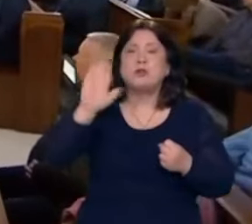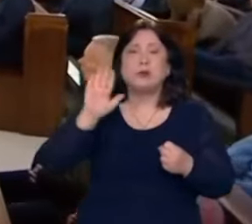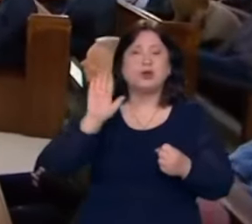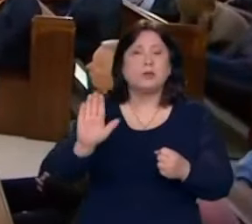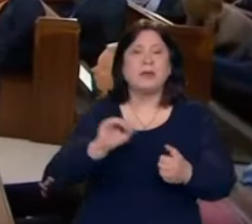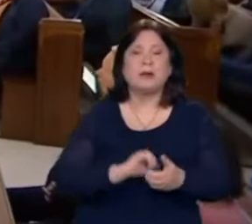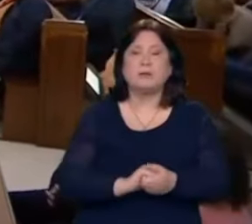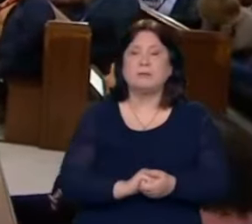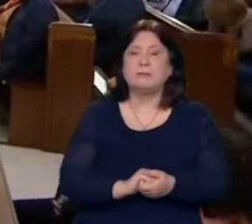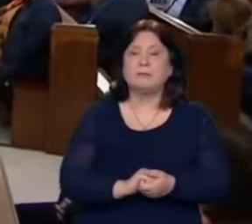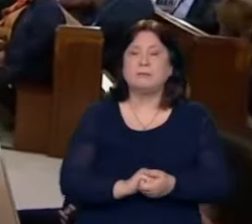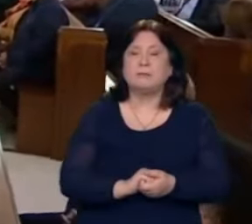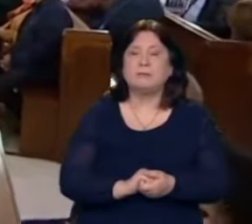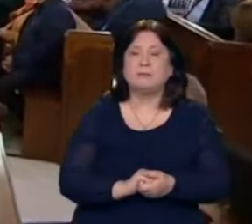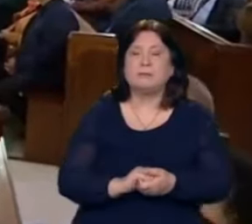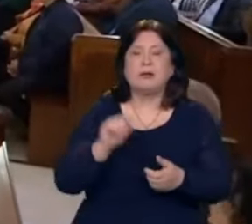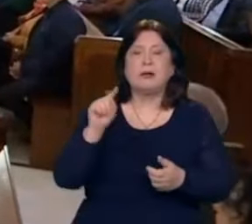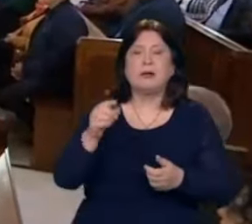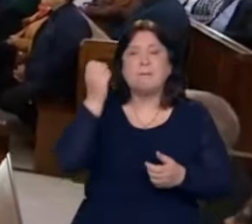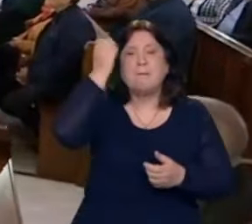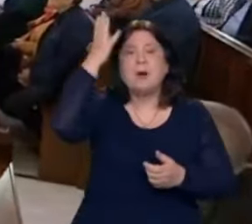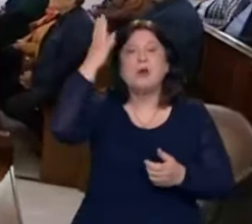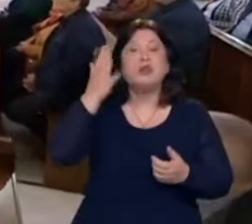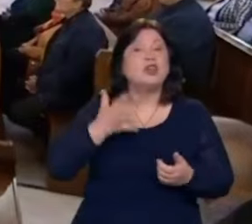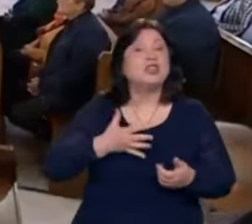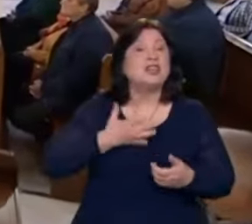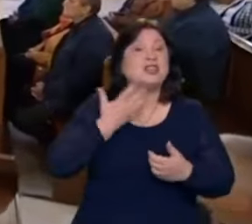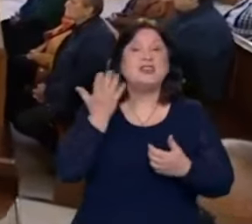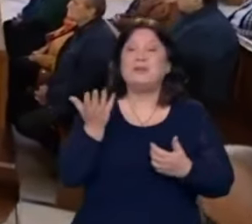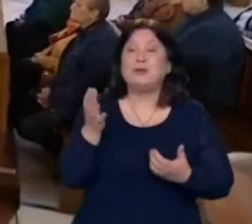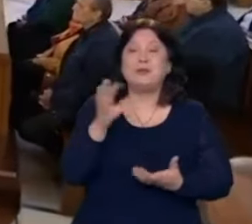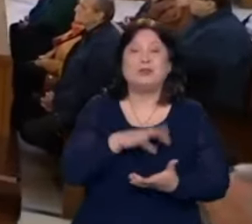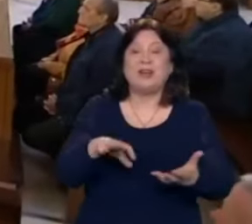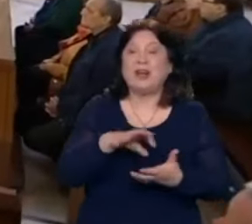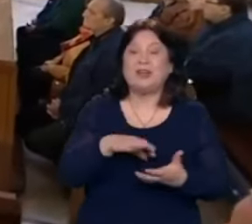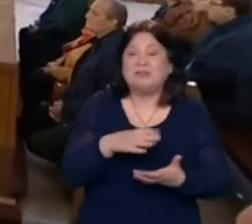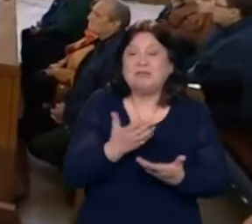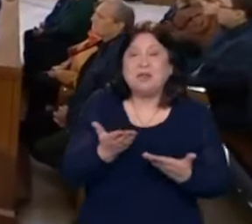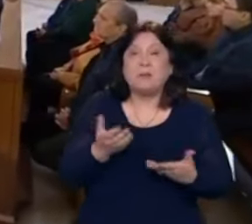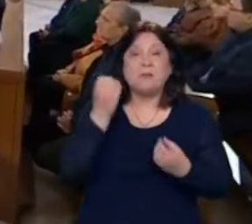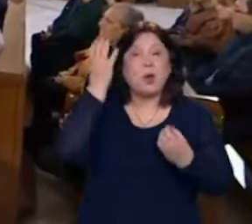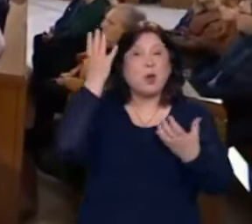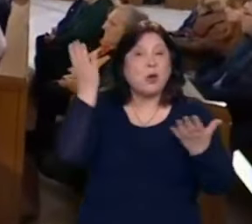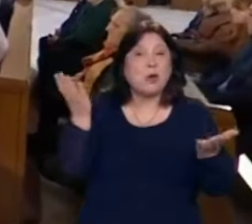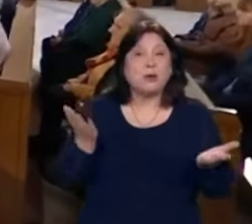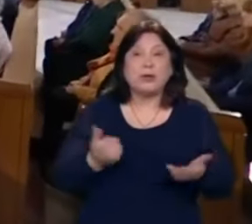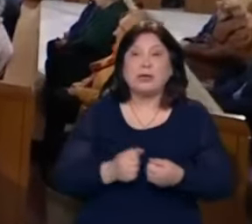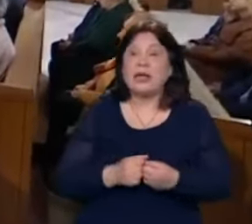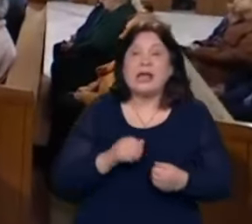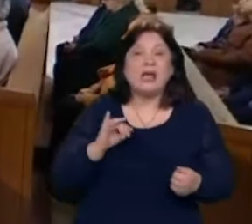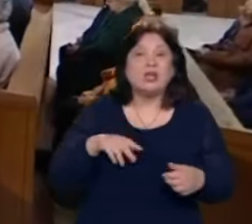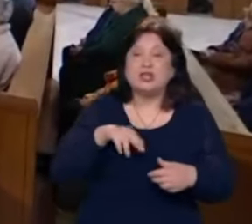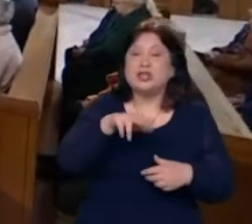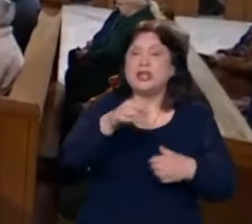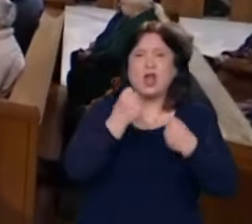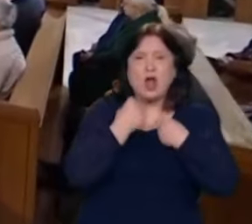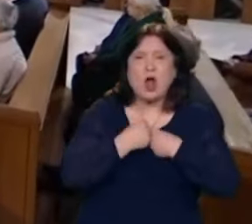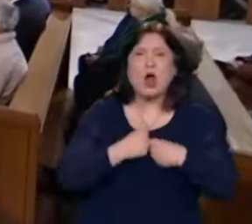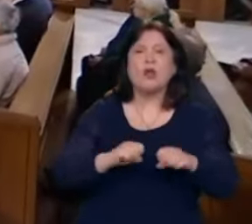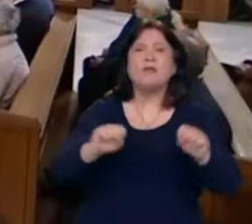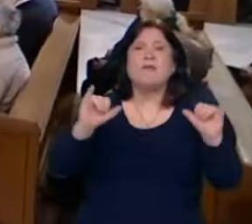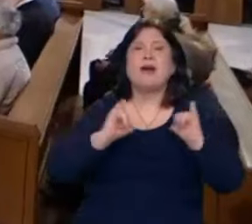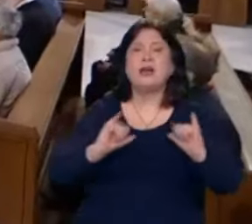tą mądrością zadziwia świat Zwłaszcza wtedy kiedy szedł z odwagą